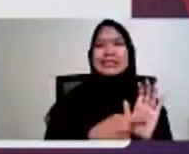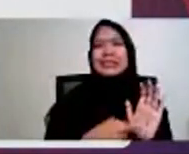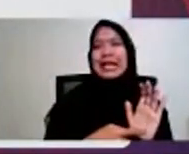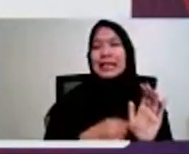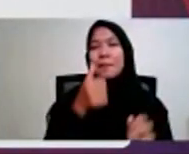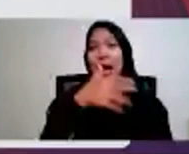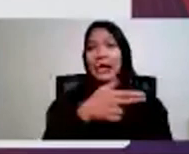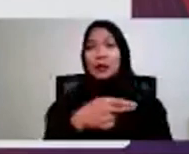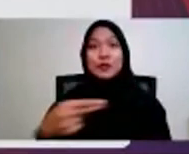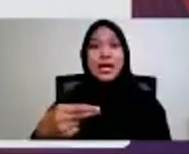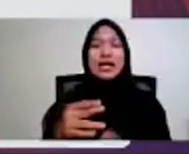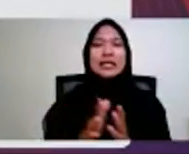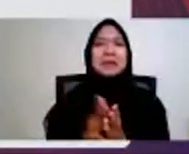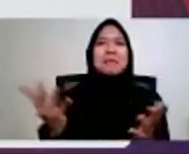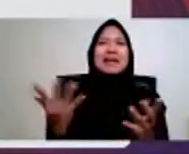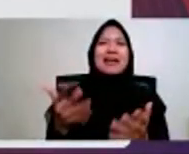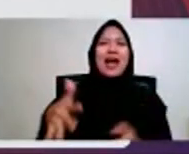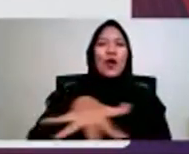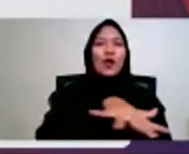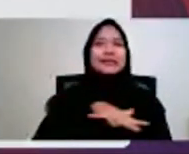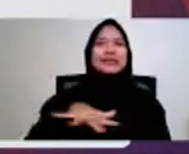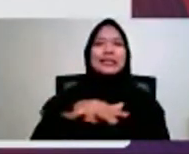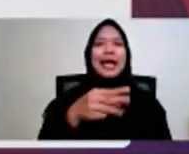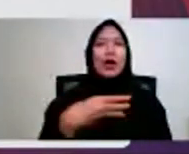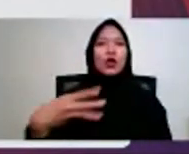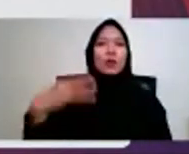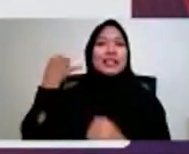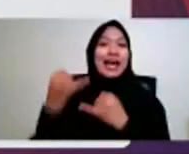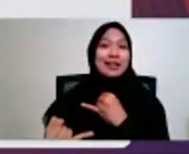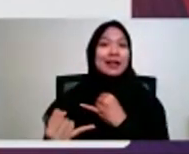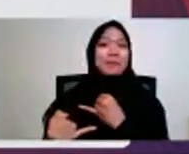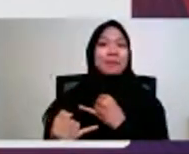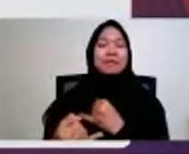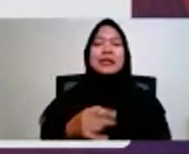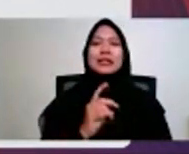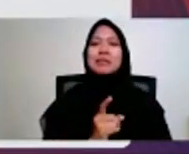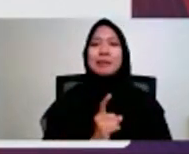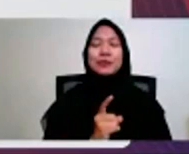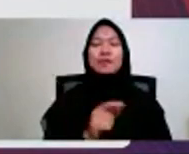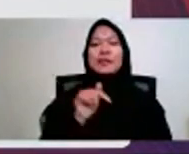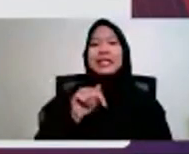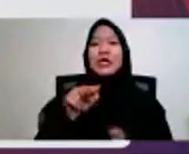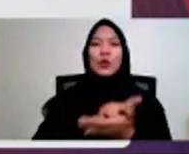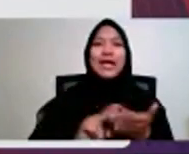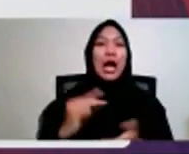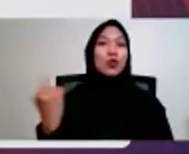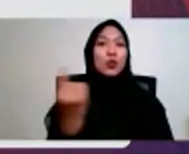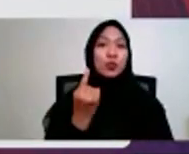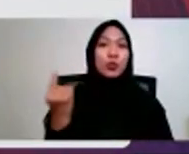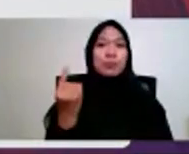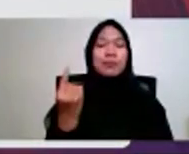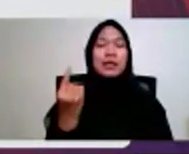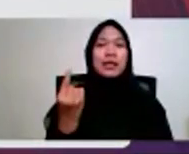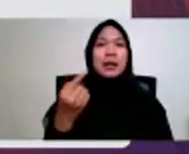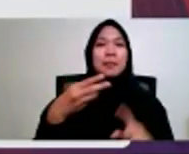bagaimana kondisi ekonomi terakhir ya karena dia pada lafal kuliah umum untuk